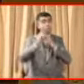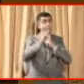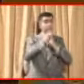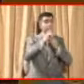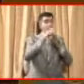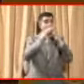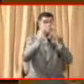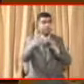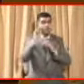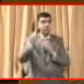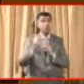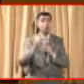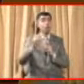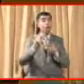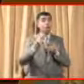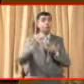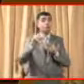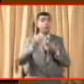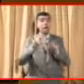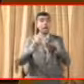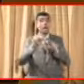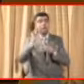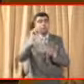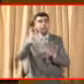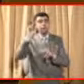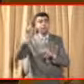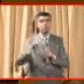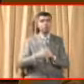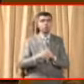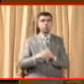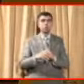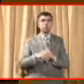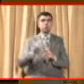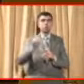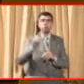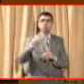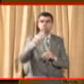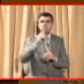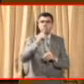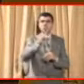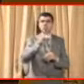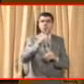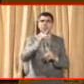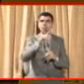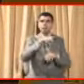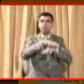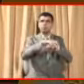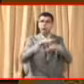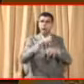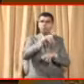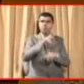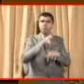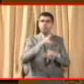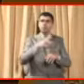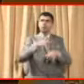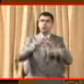النائية لابد من يكون محاور. وبهذه المناسبة هضرتوا السيد الوزير على رؤساء الأقسام الاقتصادية في العمالات، تلتمسوا منكم